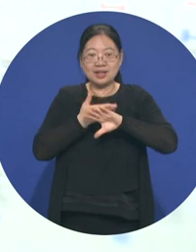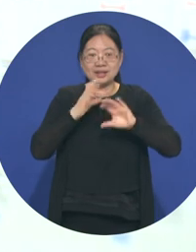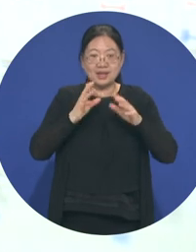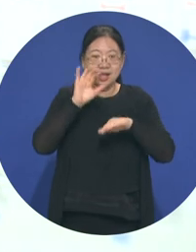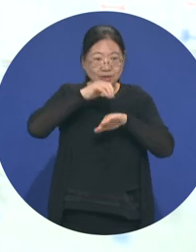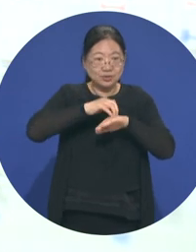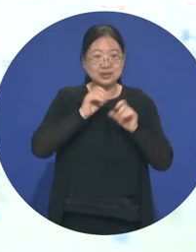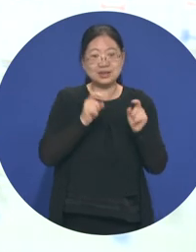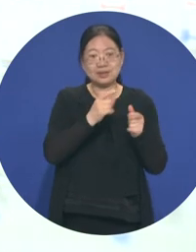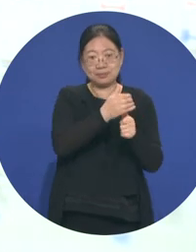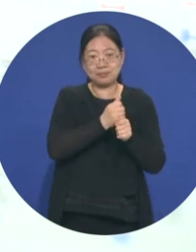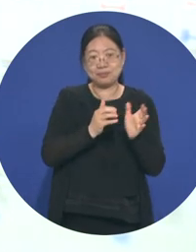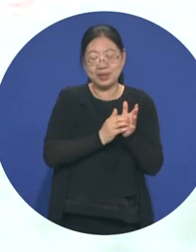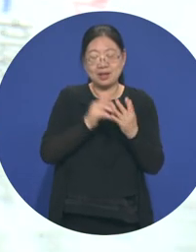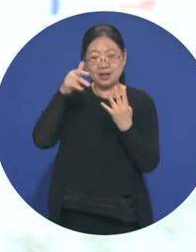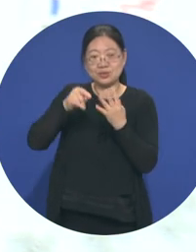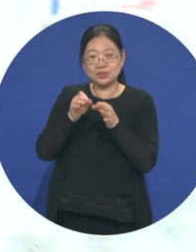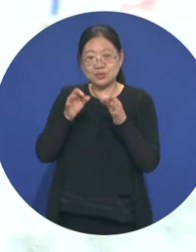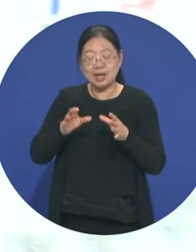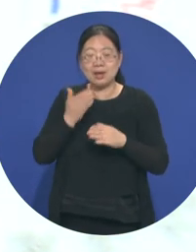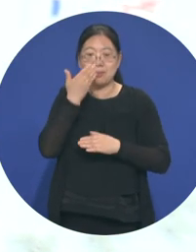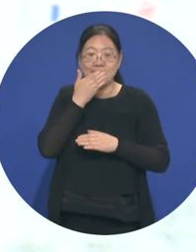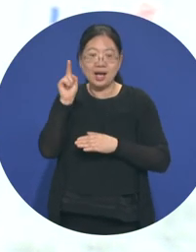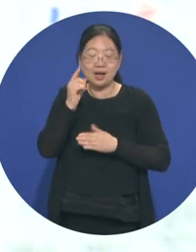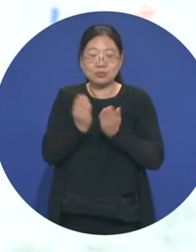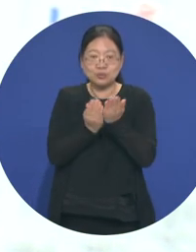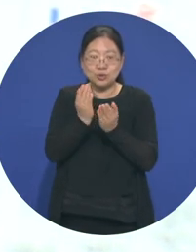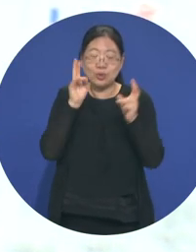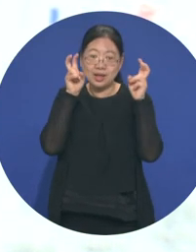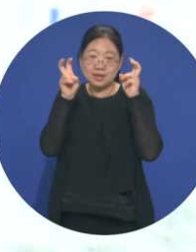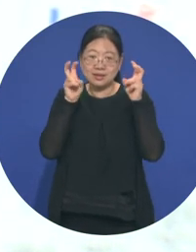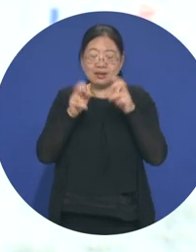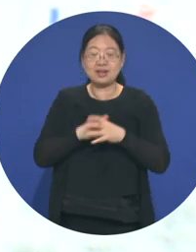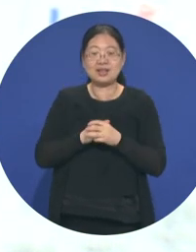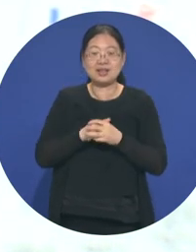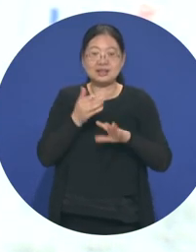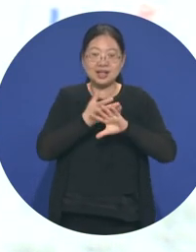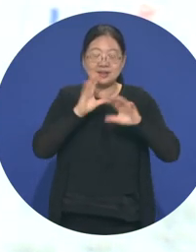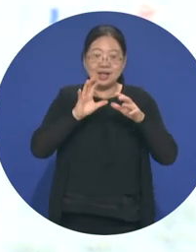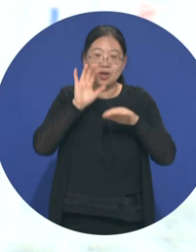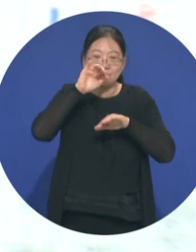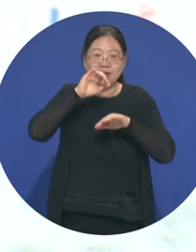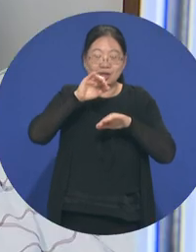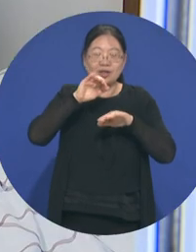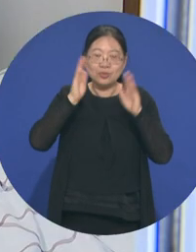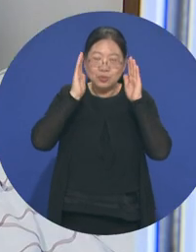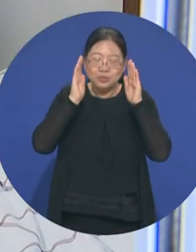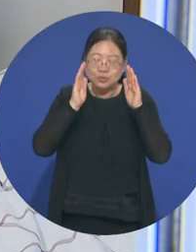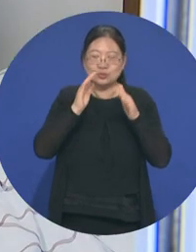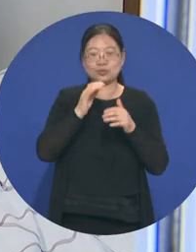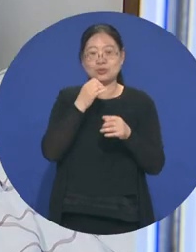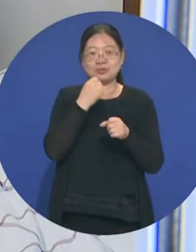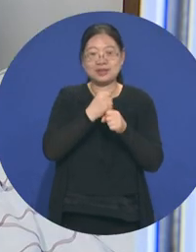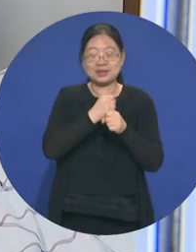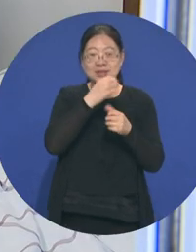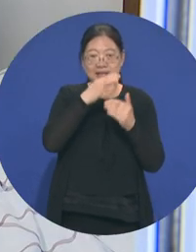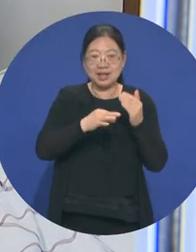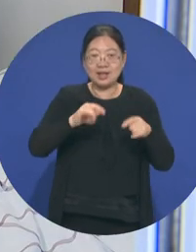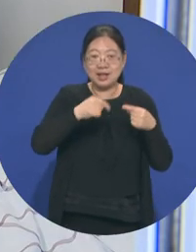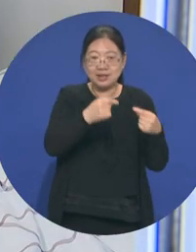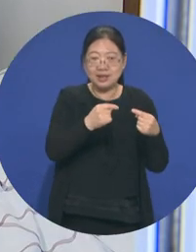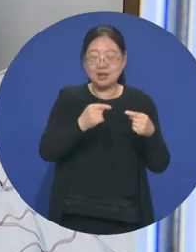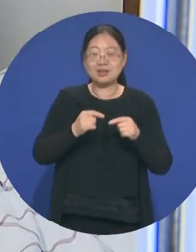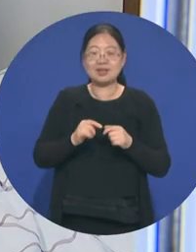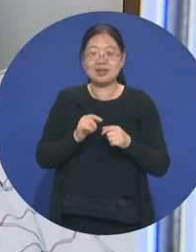기회를 잡았습니다 4주 동안 필리핀의 한 무역 회사에서 해외 유약 프로그램 제작 과정에 참여했고 현지에